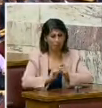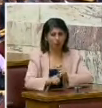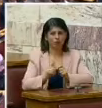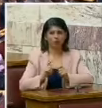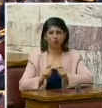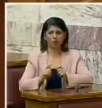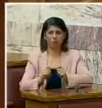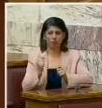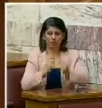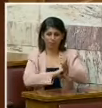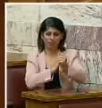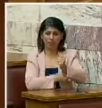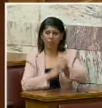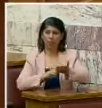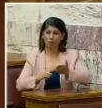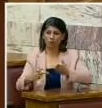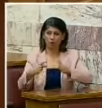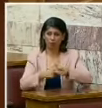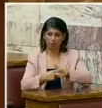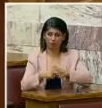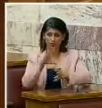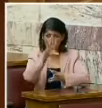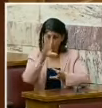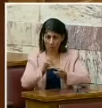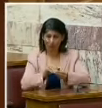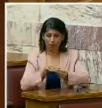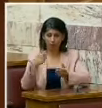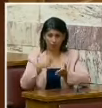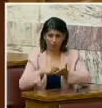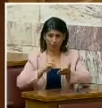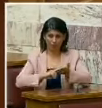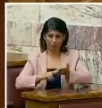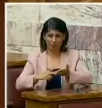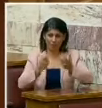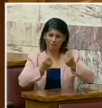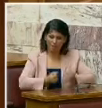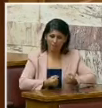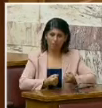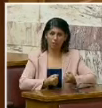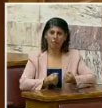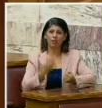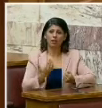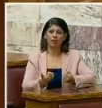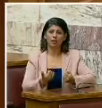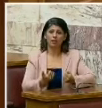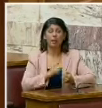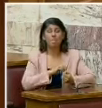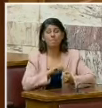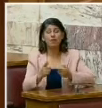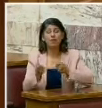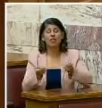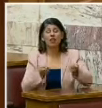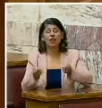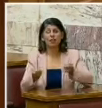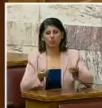των ασφαλιστικών ταμείων. Διότι το άθροισμα πια φορολογικής και ασφαλιστικής επιβάρυνσης είναι μη διαχειρίσιμο για